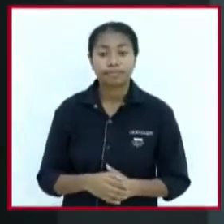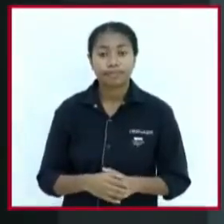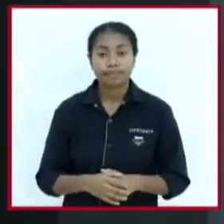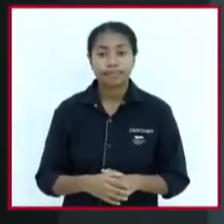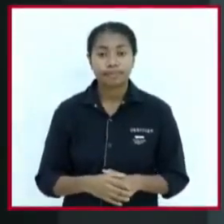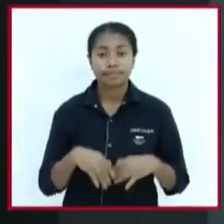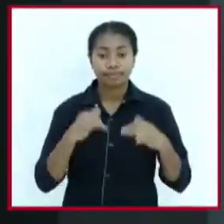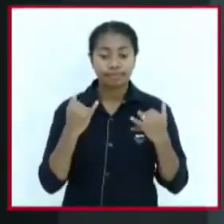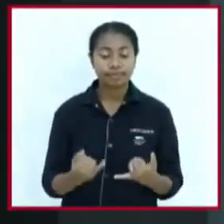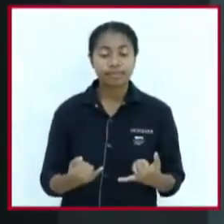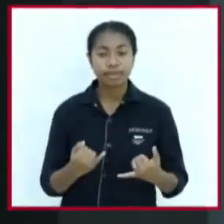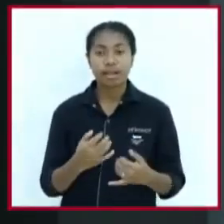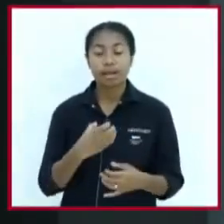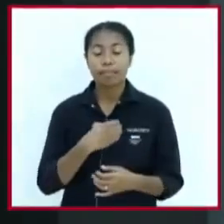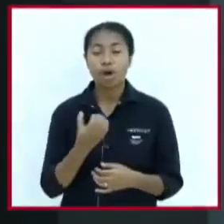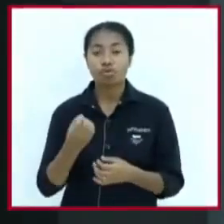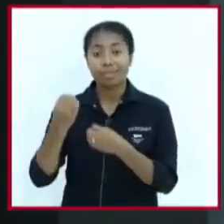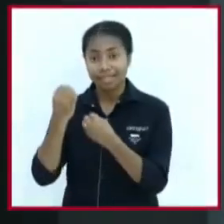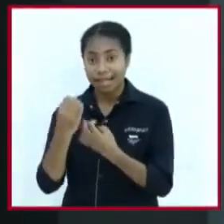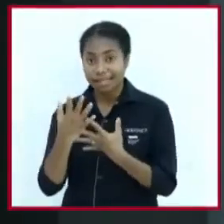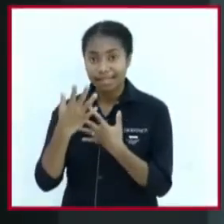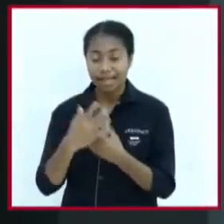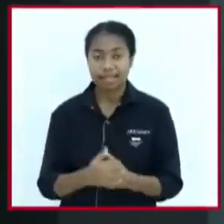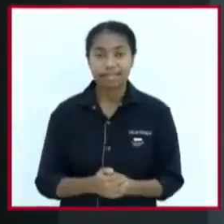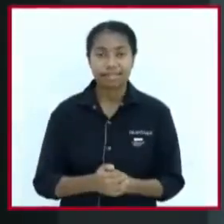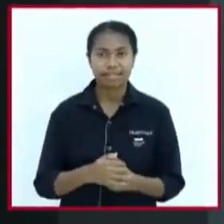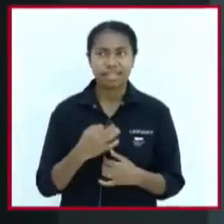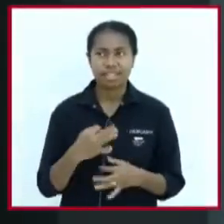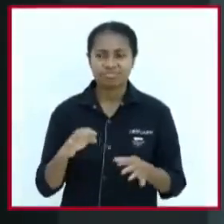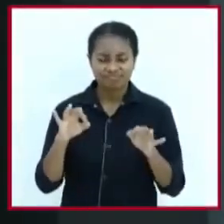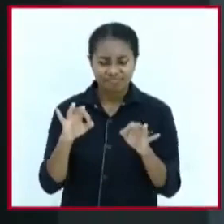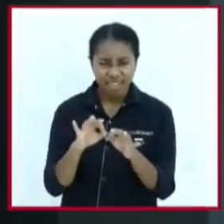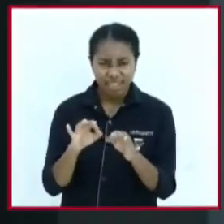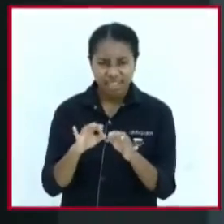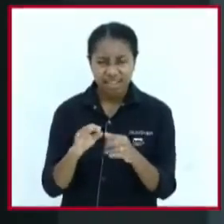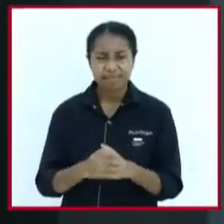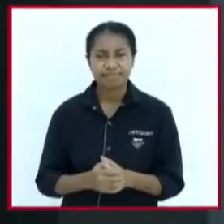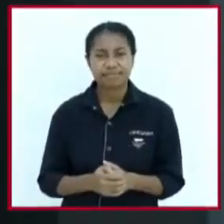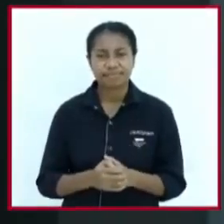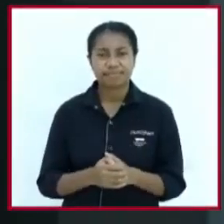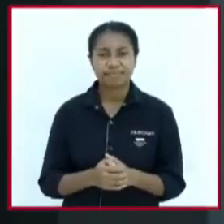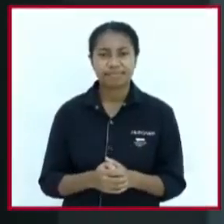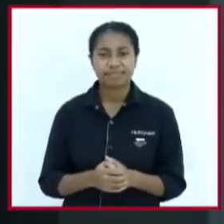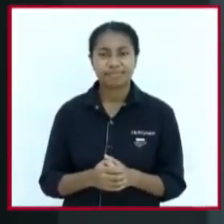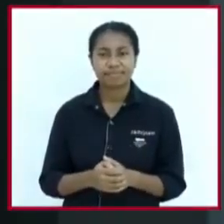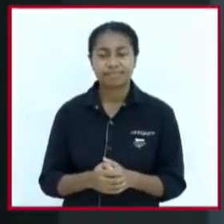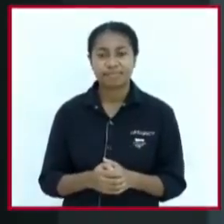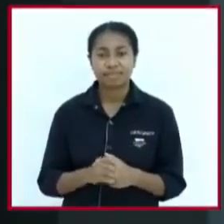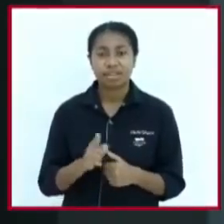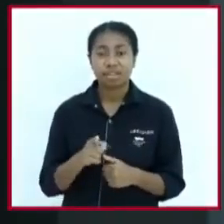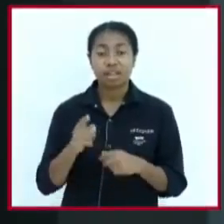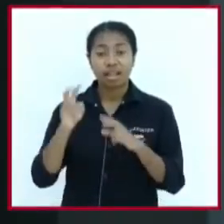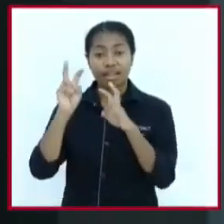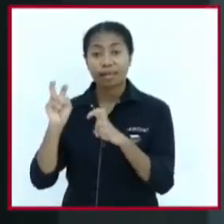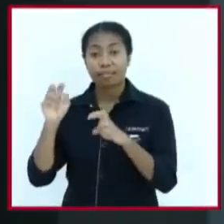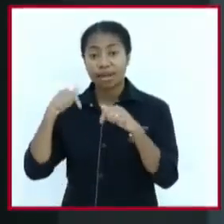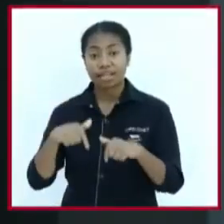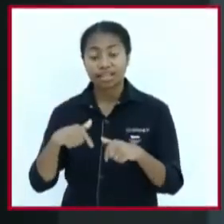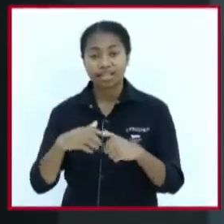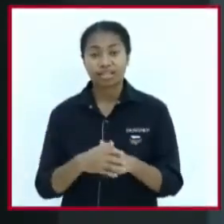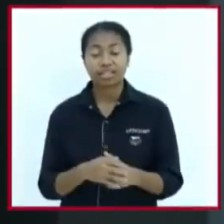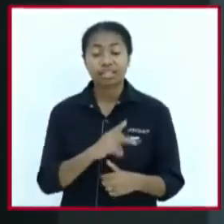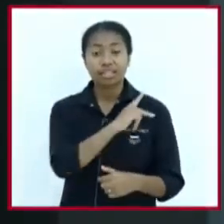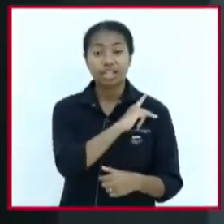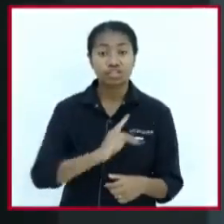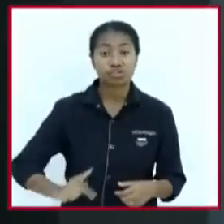sekarang saya akan menjelaskan lebih detil lagi seturut dengan tema kita Crush Is the best